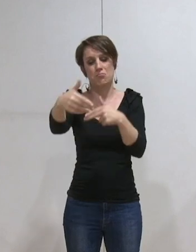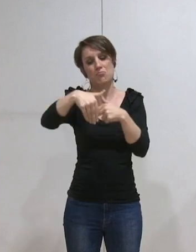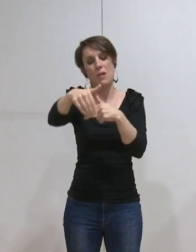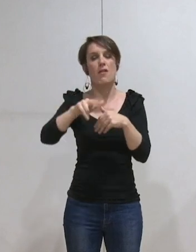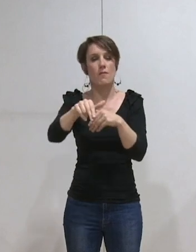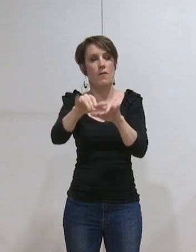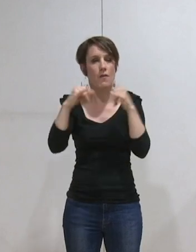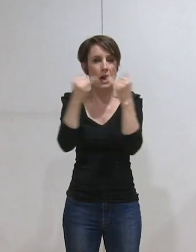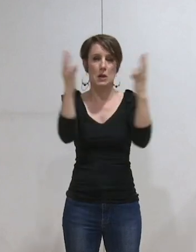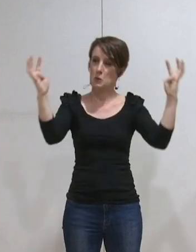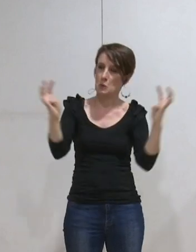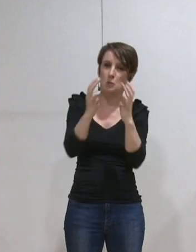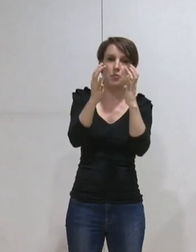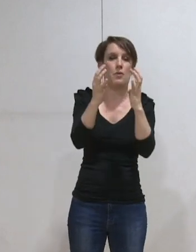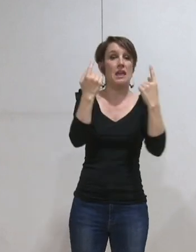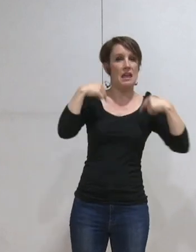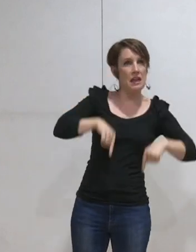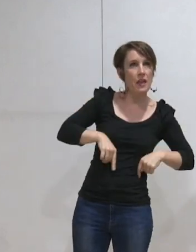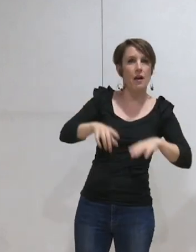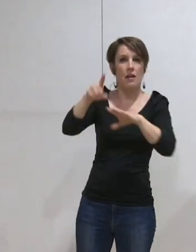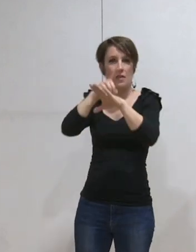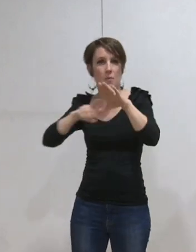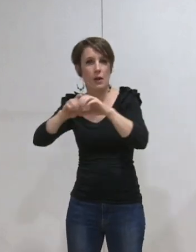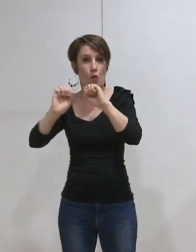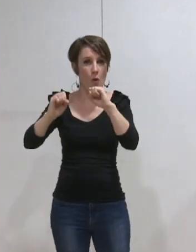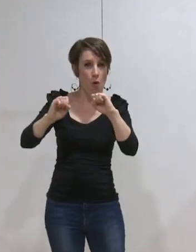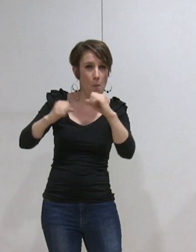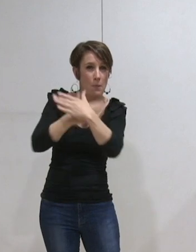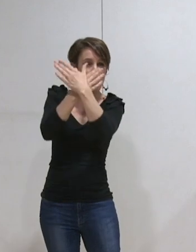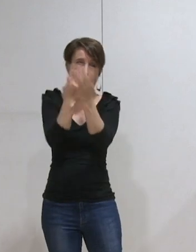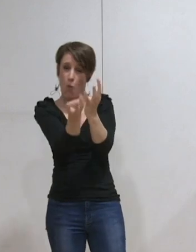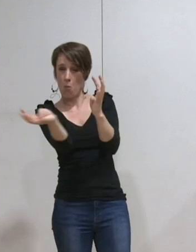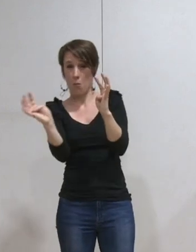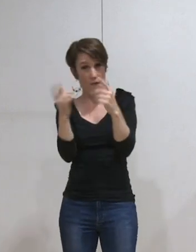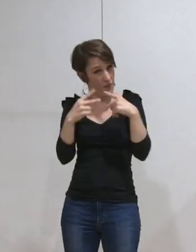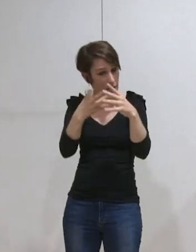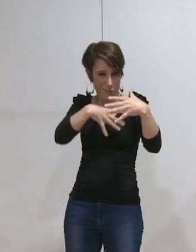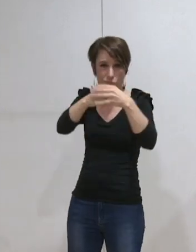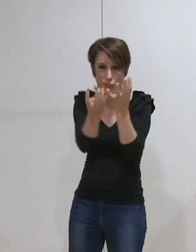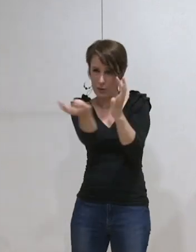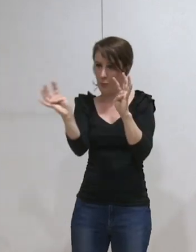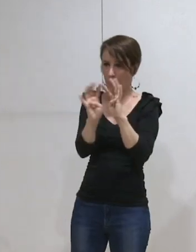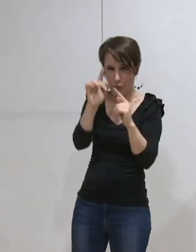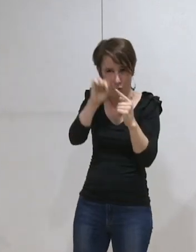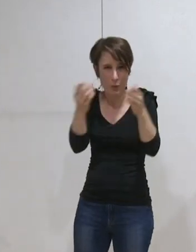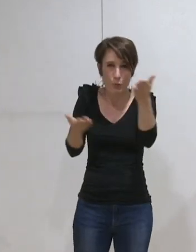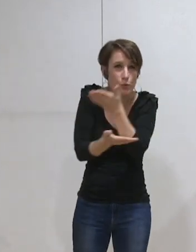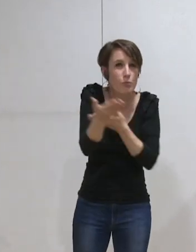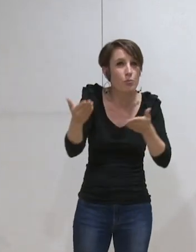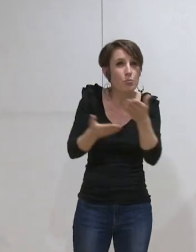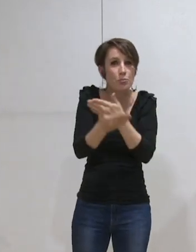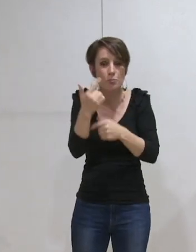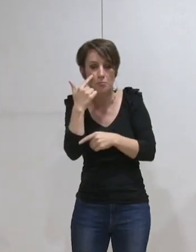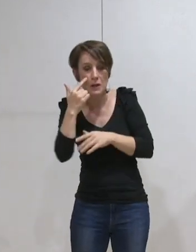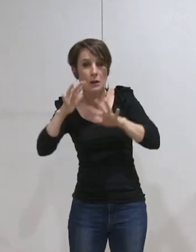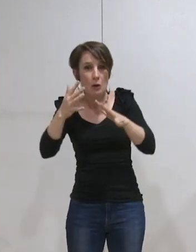métropole afin d'établir un plan d'action pour maintenir rétablir la présence d'un équipement culturel structurant pour le